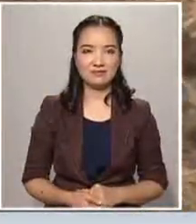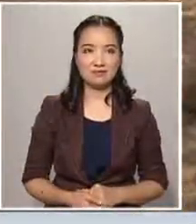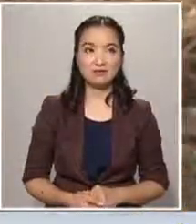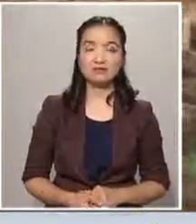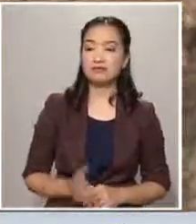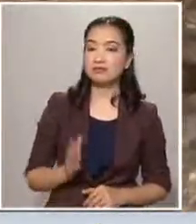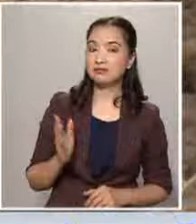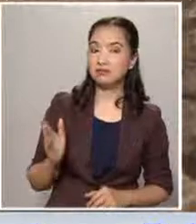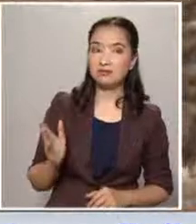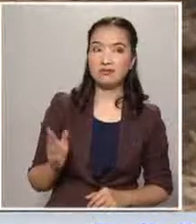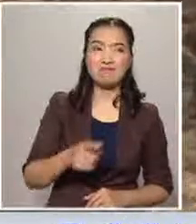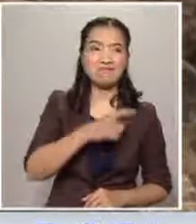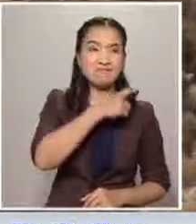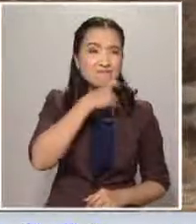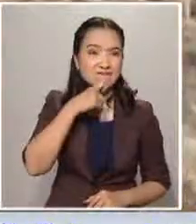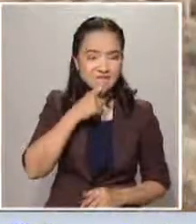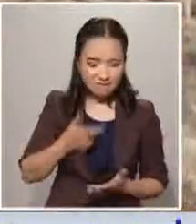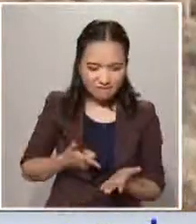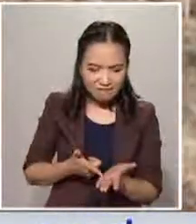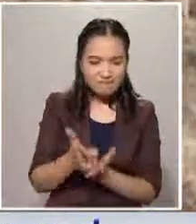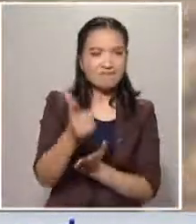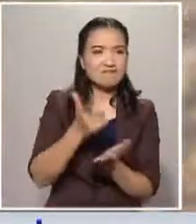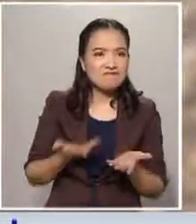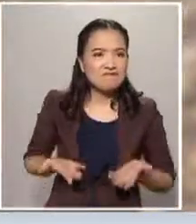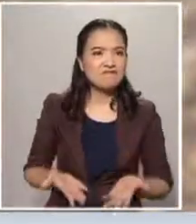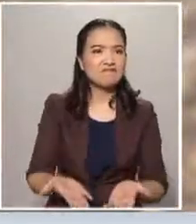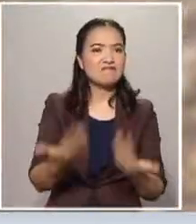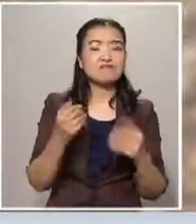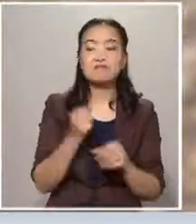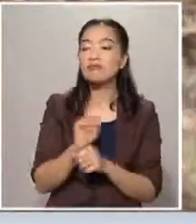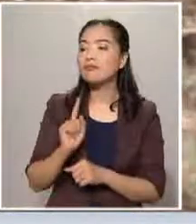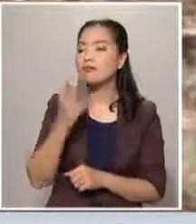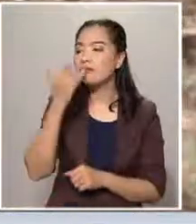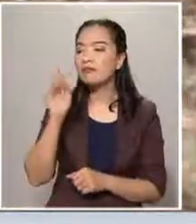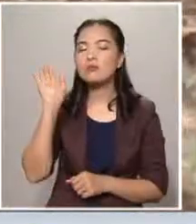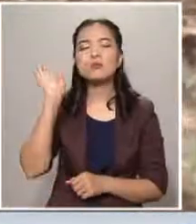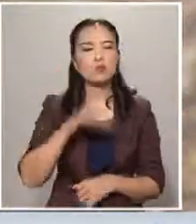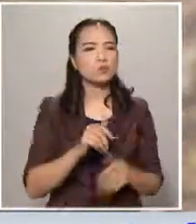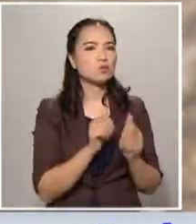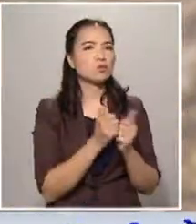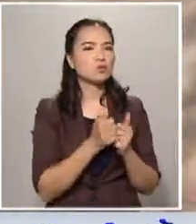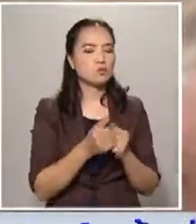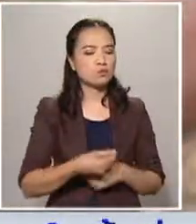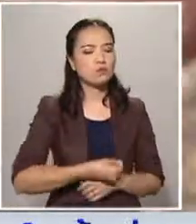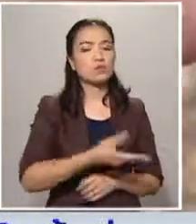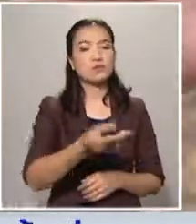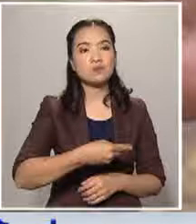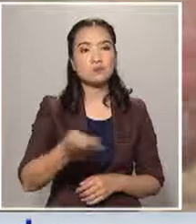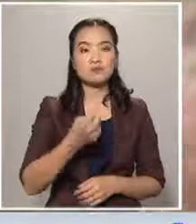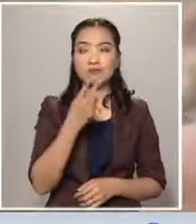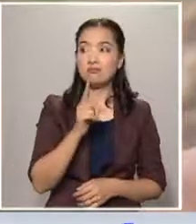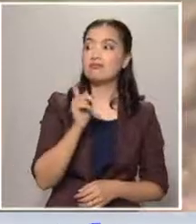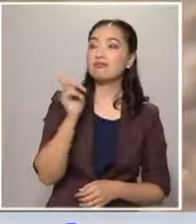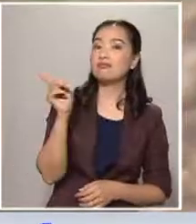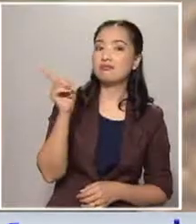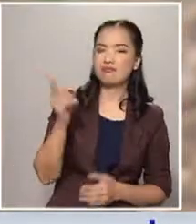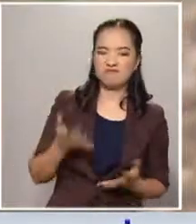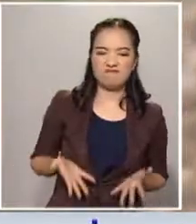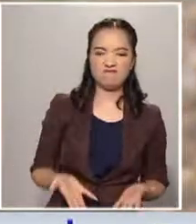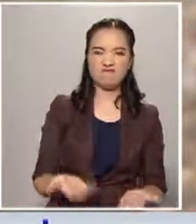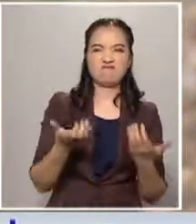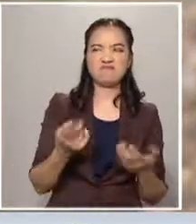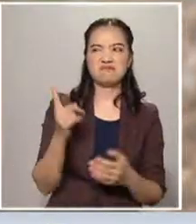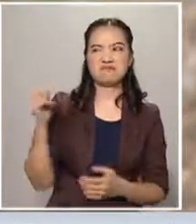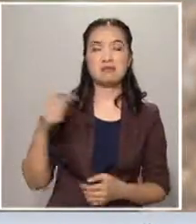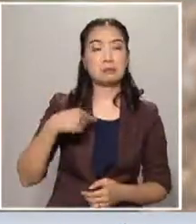ผู้ใหญ่แรงอย่างนี้อย่าไถไว้ทำไมฮะเนี่ย เตรียมไว้หวานครัวแล้วดินที่เนี่ยนะลองดูข้างๆนะเขาไถไม่ได้แก